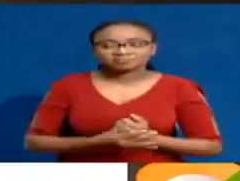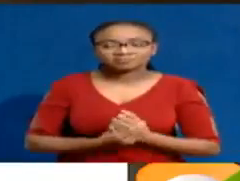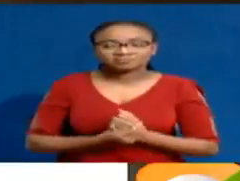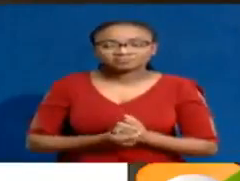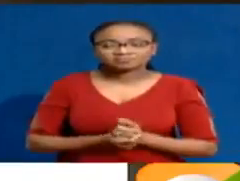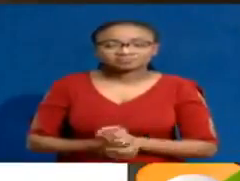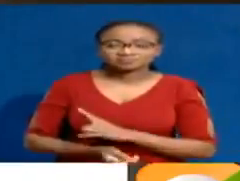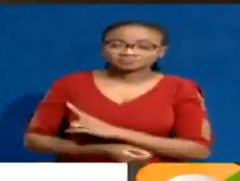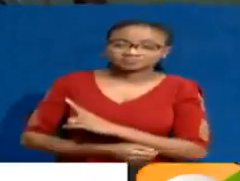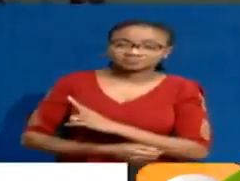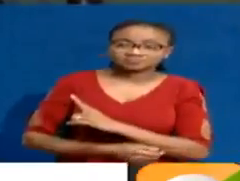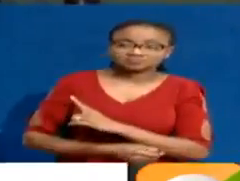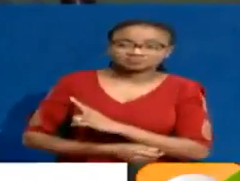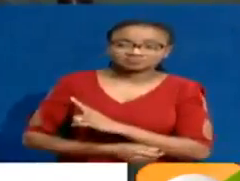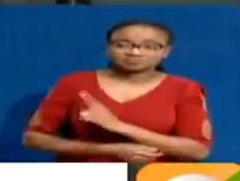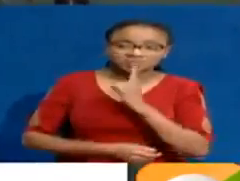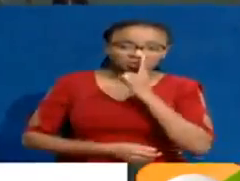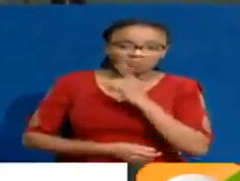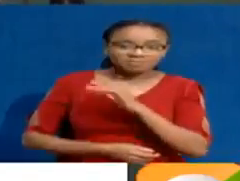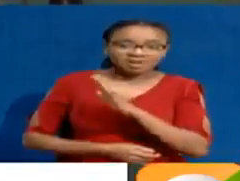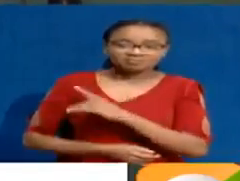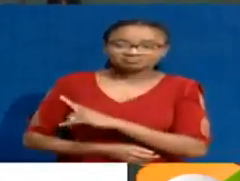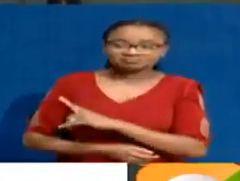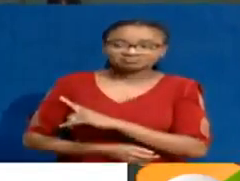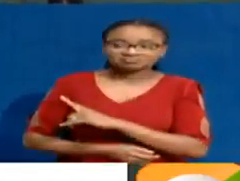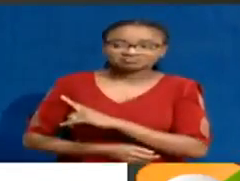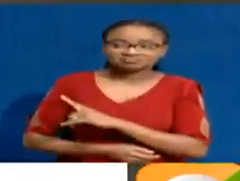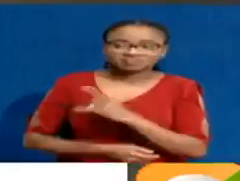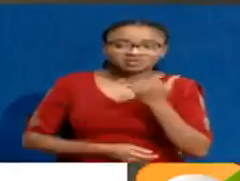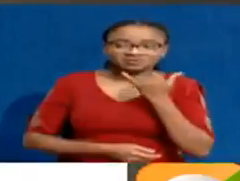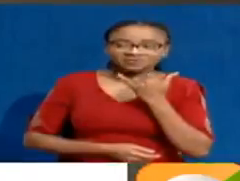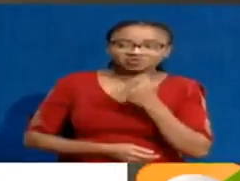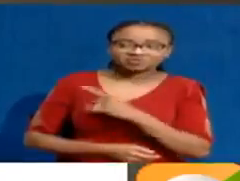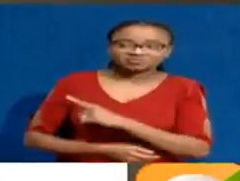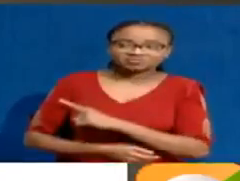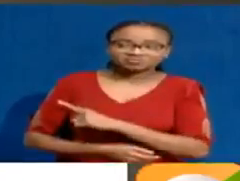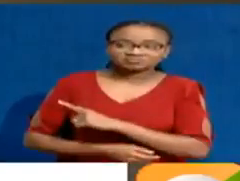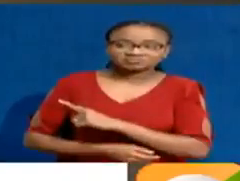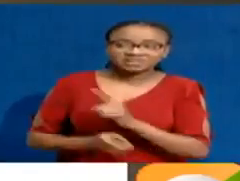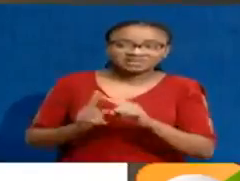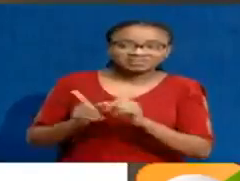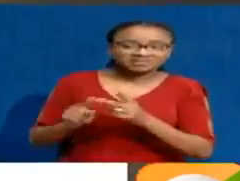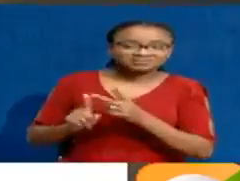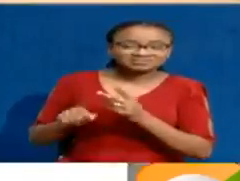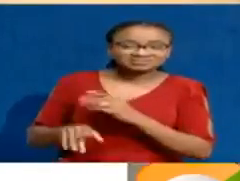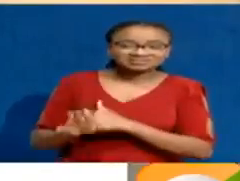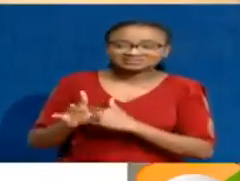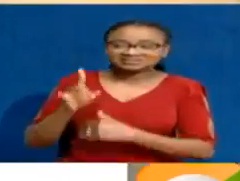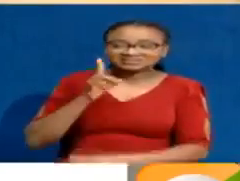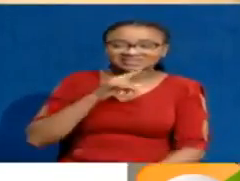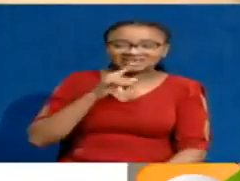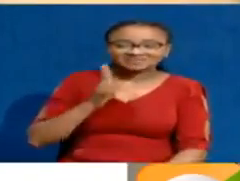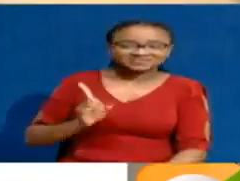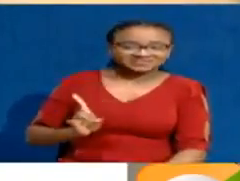Ndiyo taswira kamili katika jumba hili la bwana huyu. Tunampata kitandani na simu yake chini ya kitanda ni uvundo wa maji taka yaliyoingia